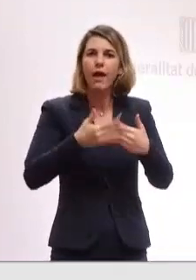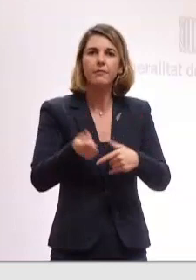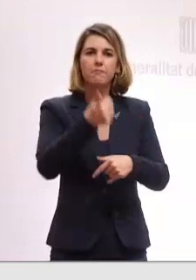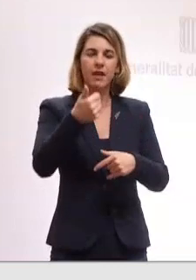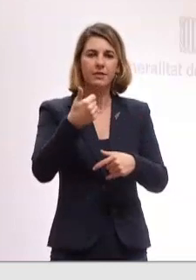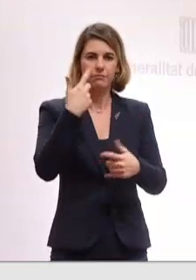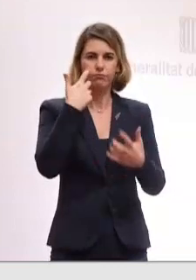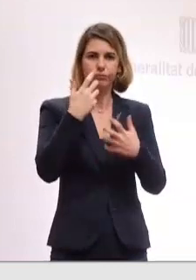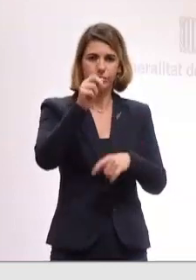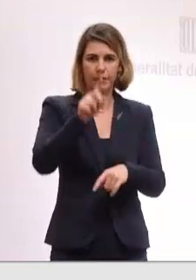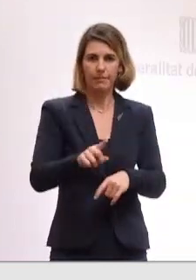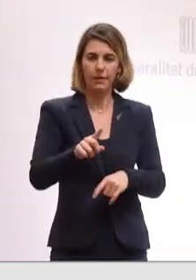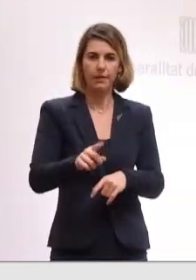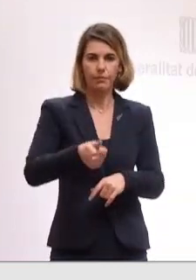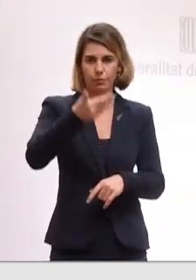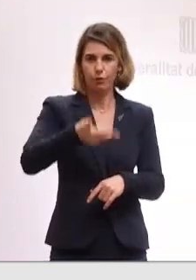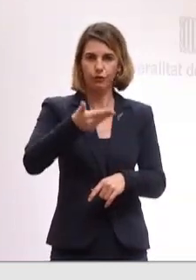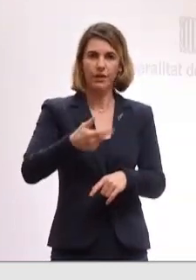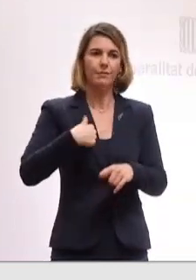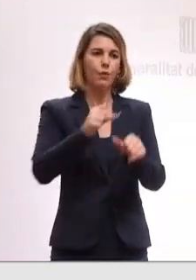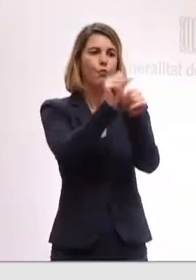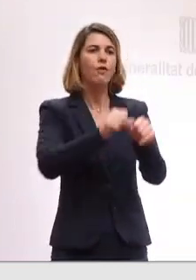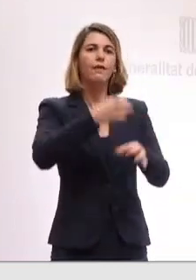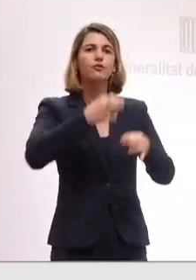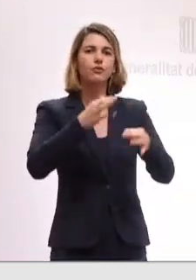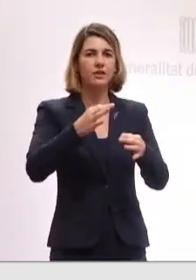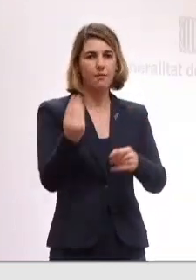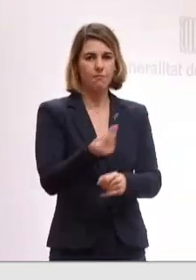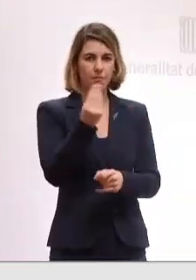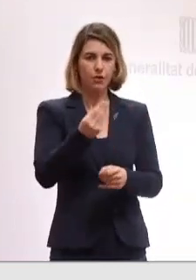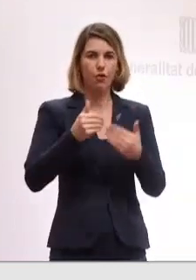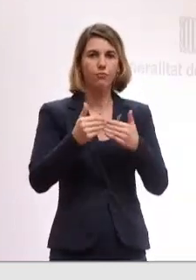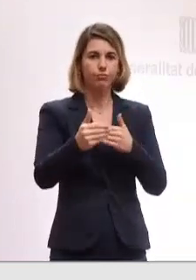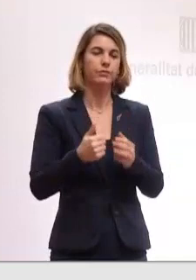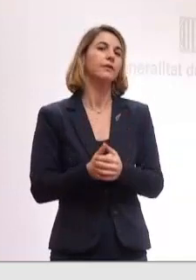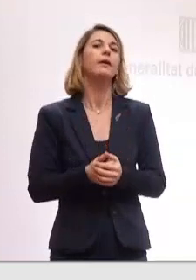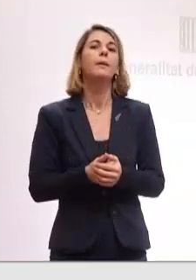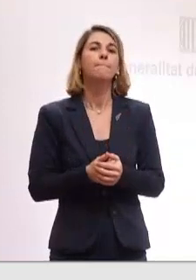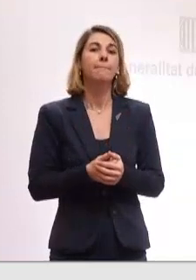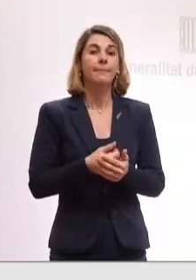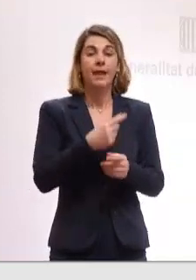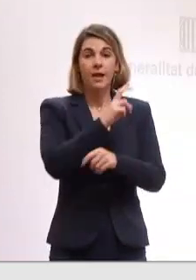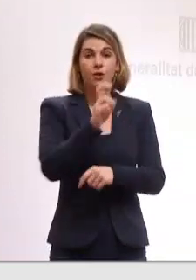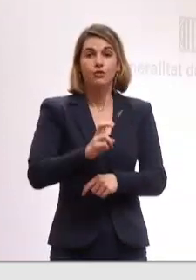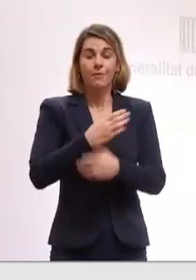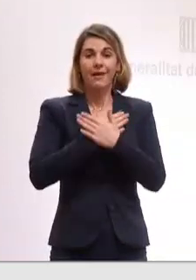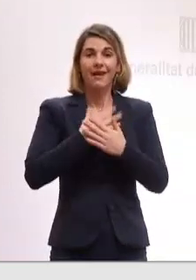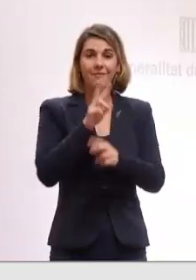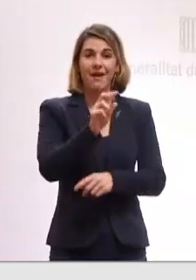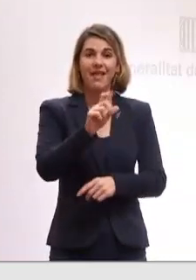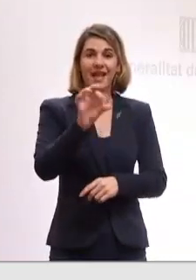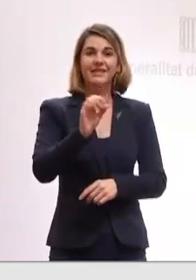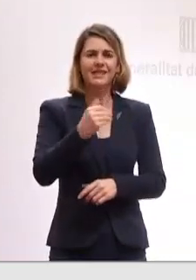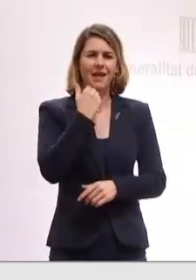paper destacat en l'adaptació als nous models de justícia. Ho sabia molt bé Josep Maria Vallès quan va impulsar